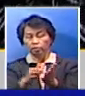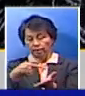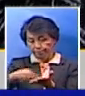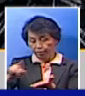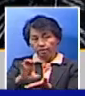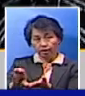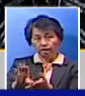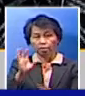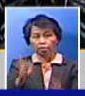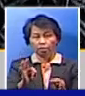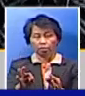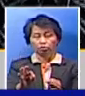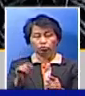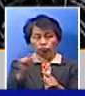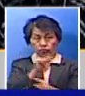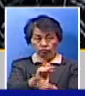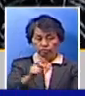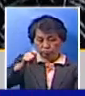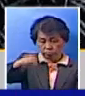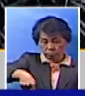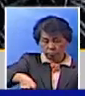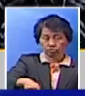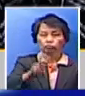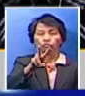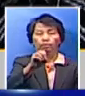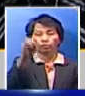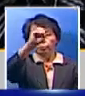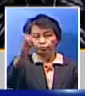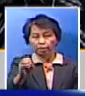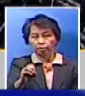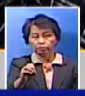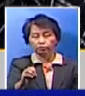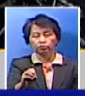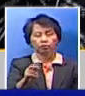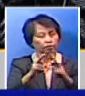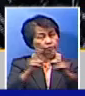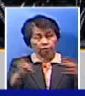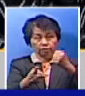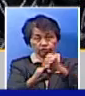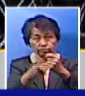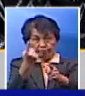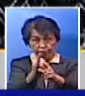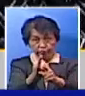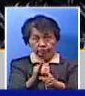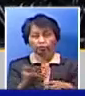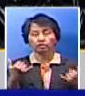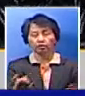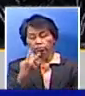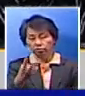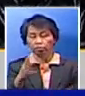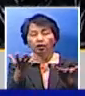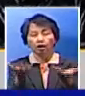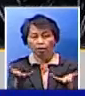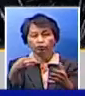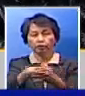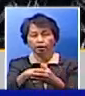kalau anda membayar menggunakan MyRapid ini, potongan 20% akan diberikan. Ini sangat jimat, betul tak, Dek? Betul. Ya, kalau macam tu kita nak tengok macam mana keadaan di